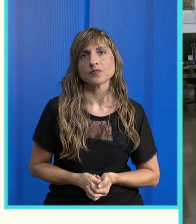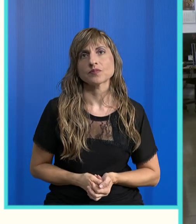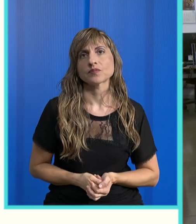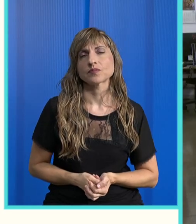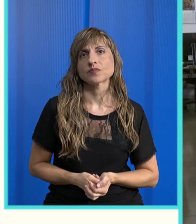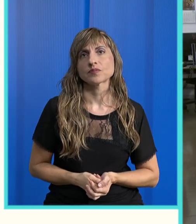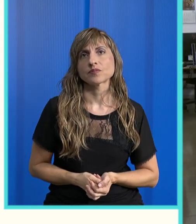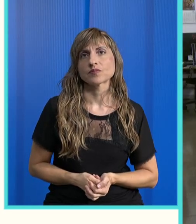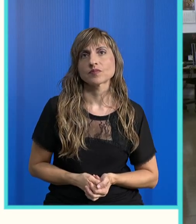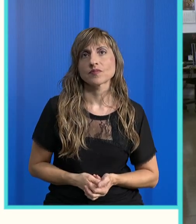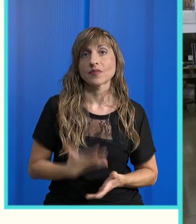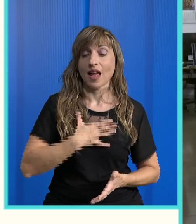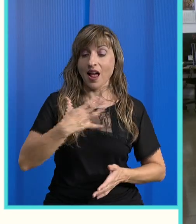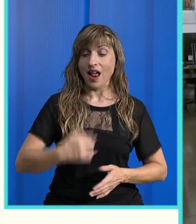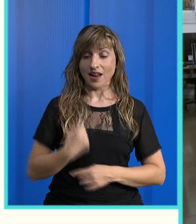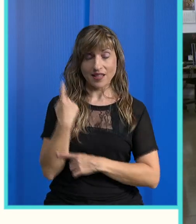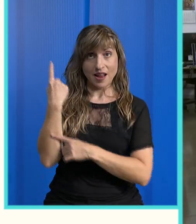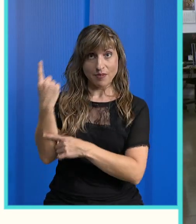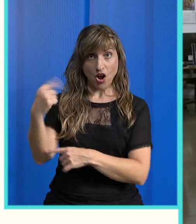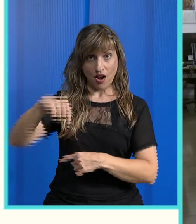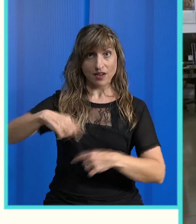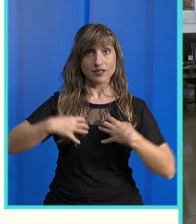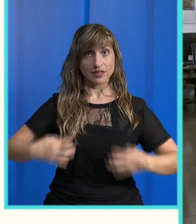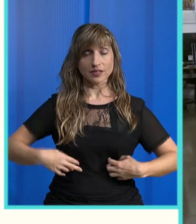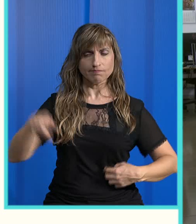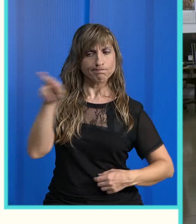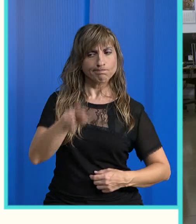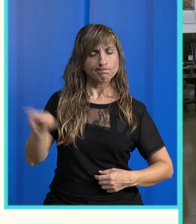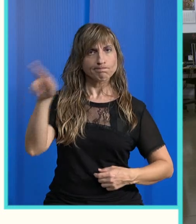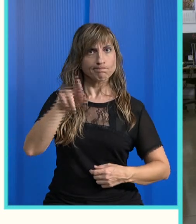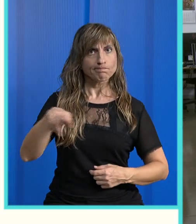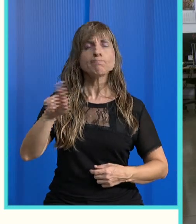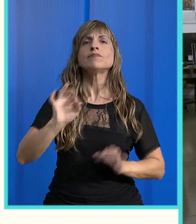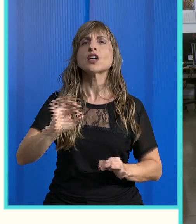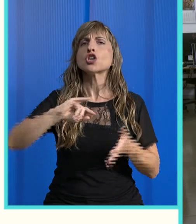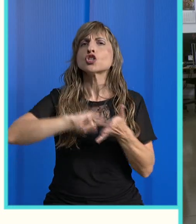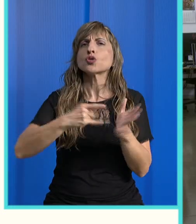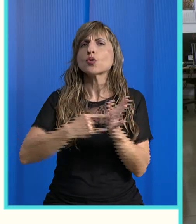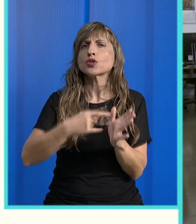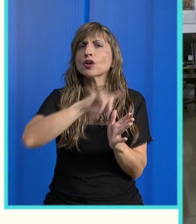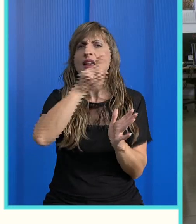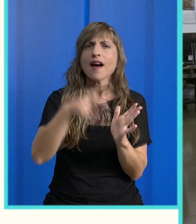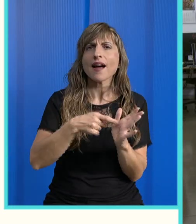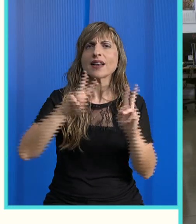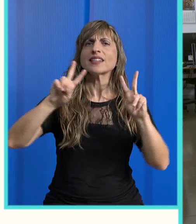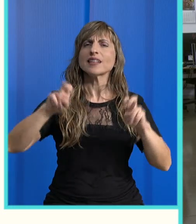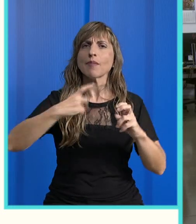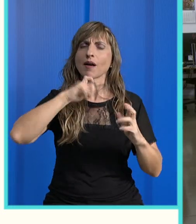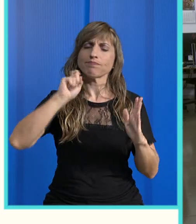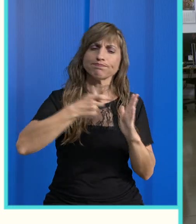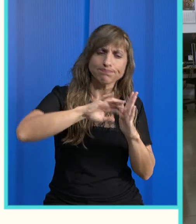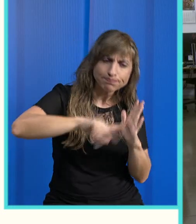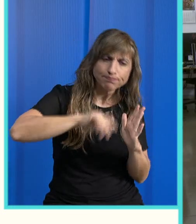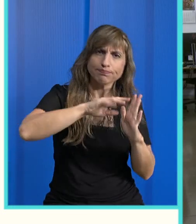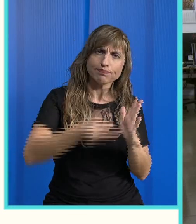I a tot això l'alcalde de Badalona Xavier García Albiol reitera una vegada més solucions legals a la multireincidència en els delictes